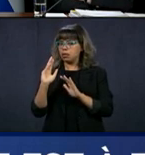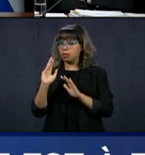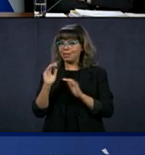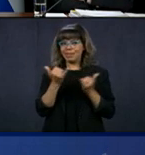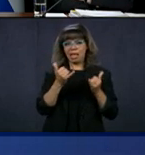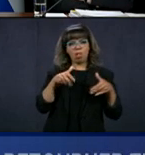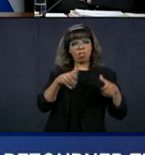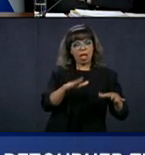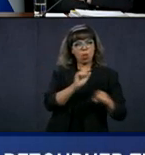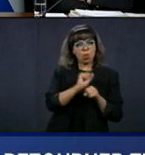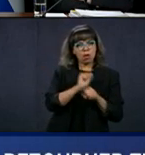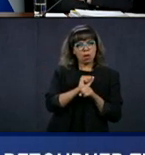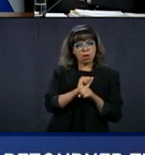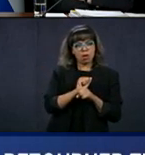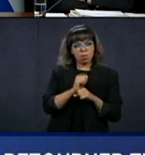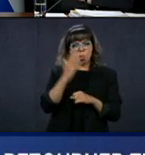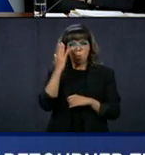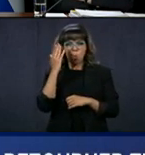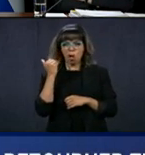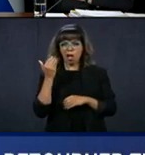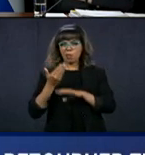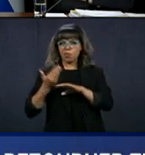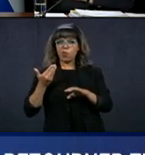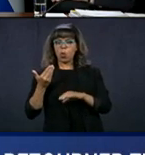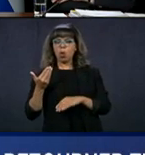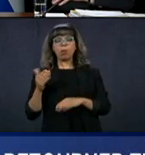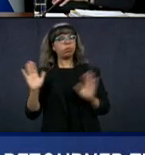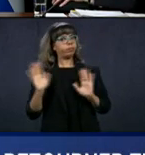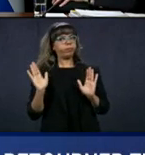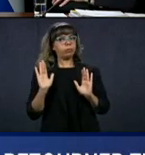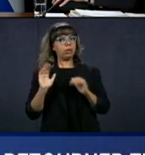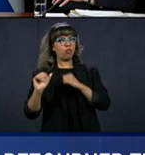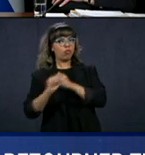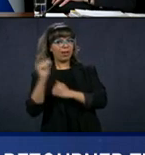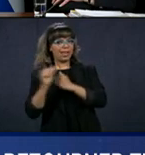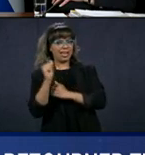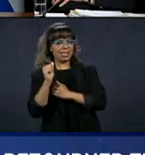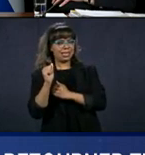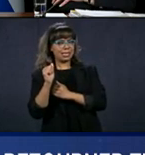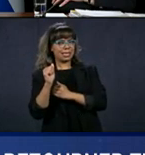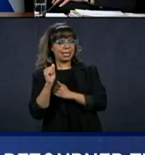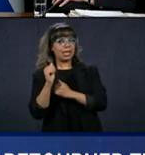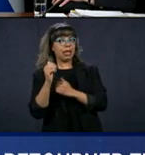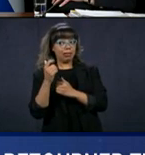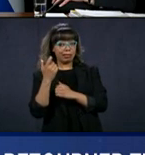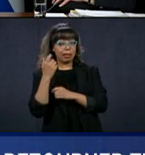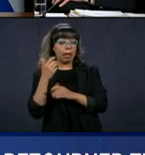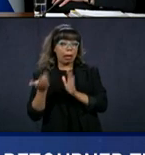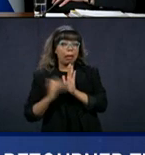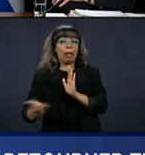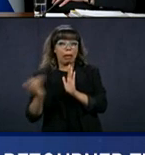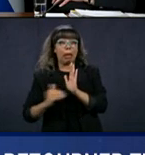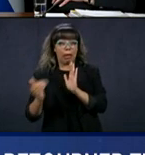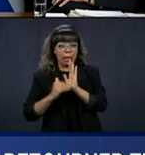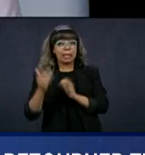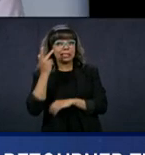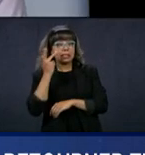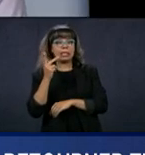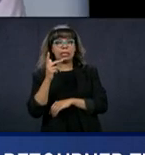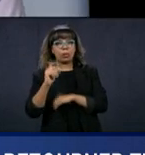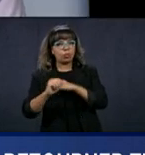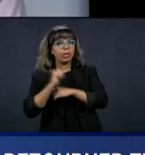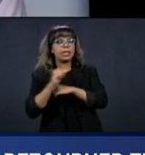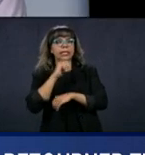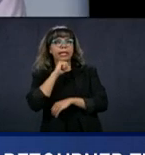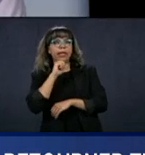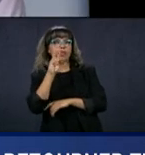votre position et dans les facteurs de risque pour les gens âgés entre 60 et 69 ans? Parce que c'est clair que vous changez d'avis par rapport à ce qui a